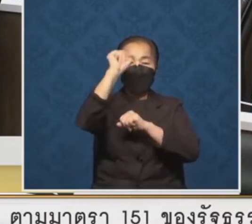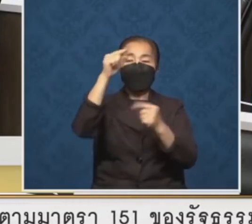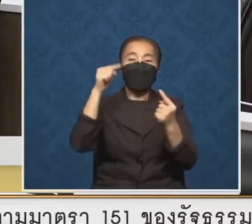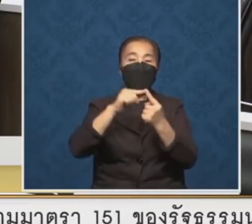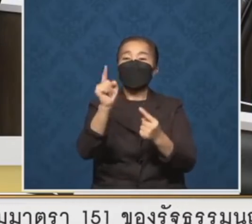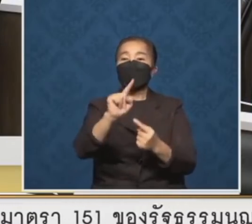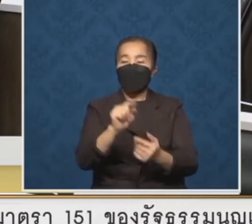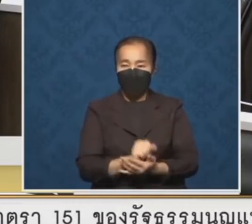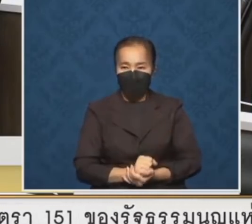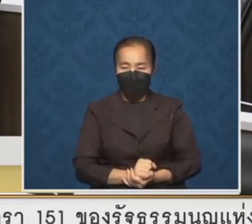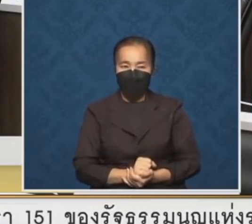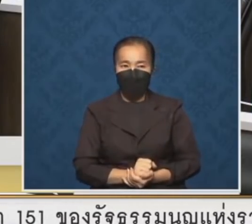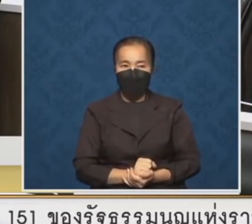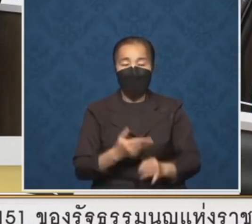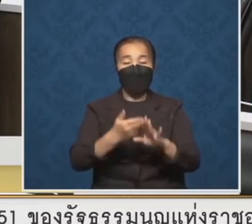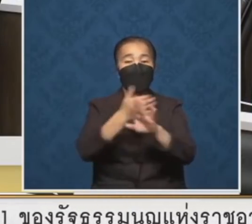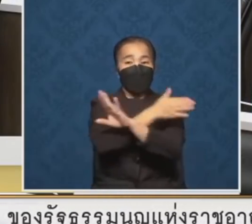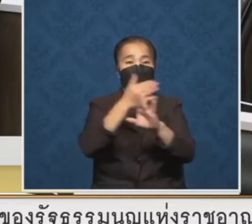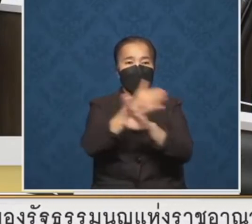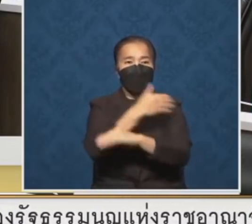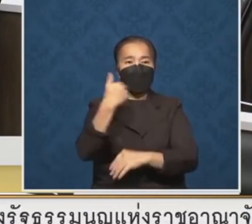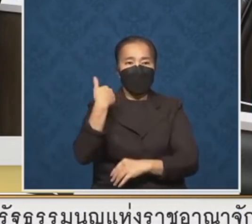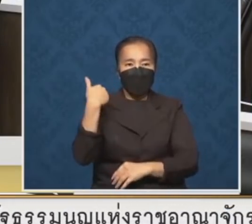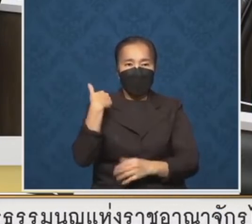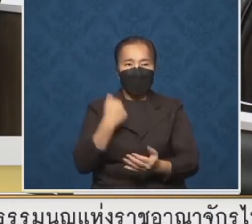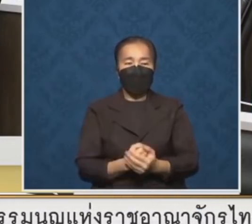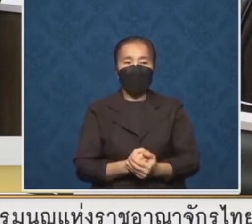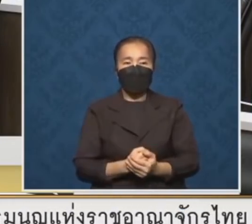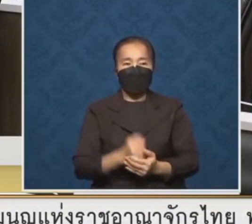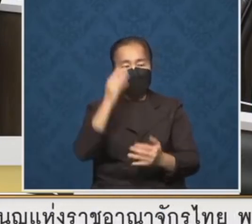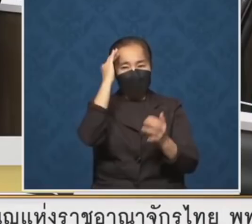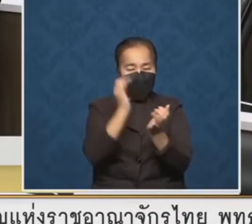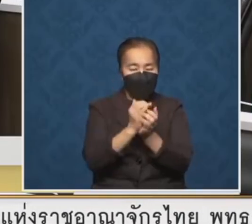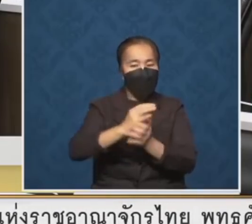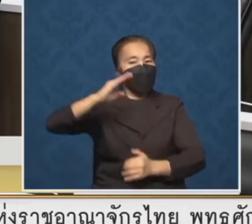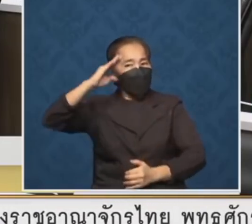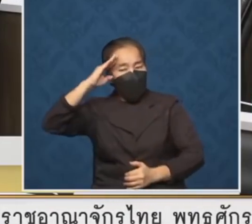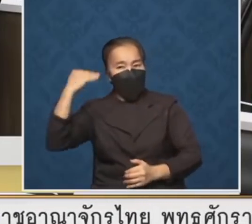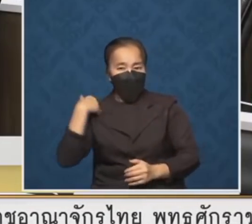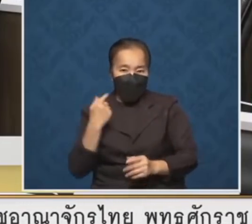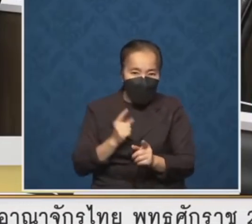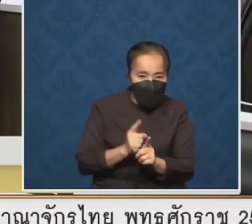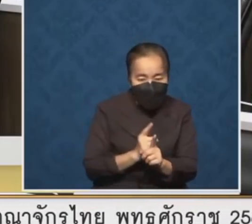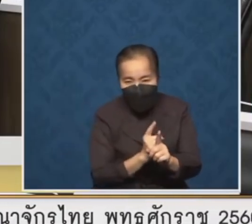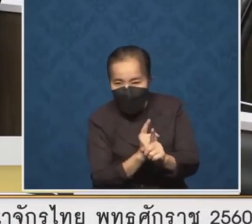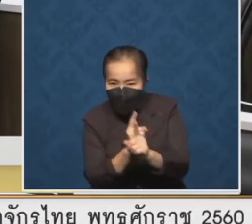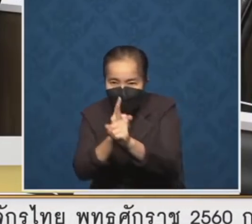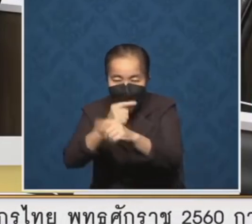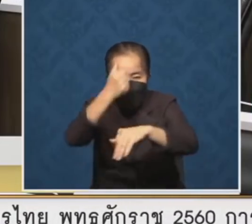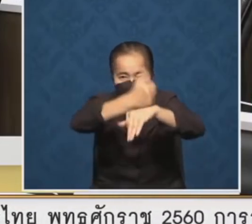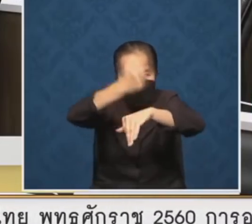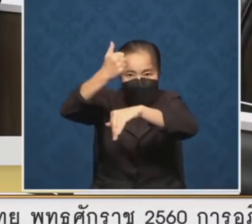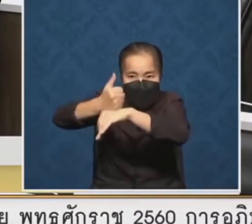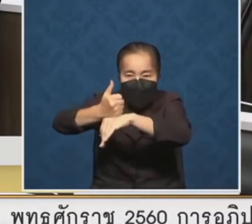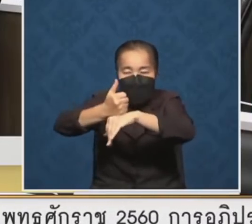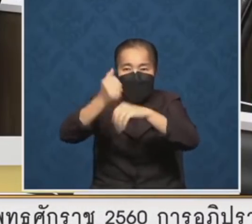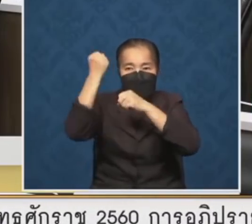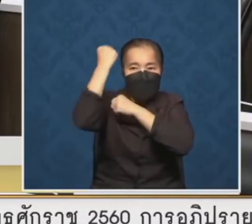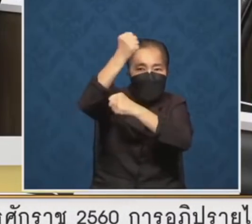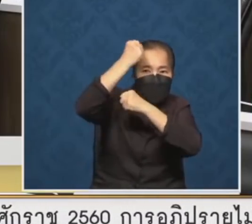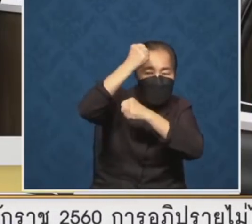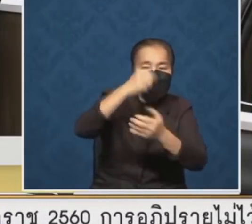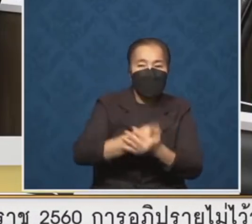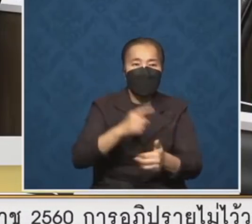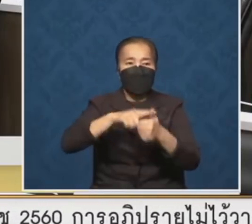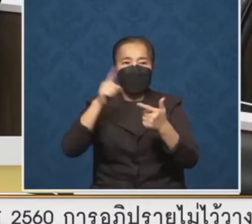ไรก่อนหน้านี้ก็มีทั้งส่งตำรวจทหารไปสะกดรอยตามแกนนำผู้ชุมนุมหรือบางทีก็เลวซ